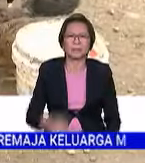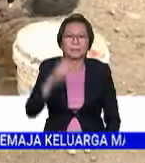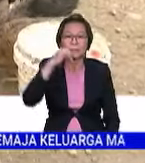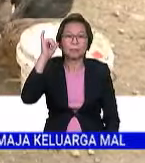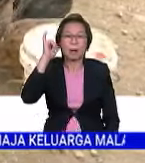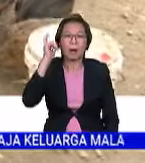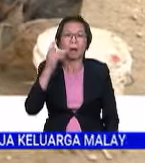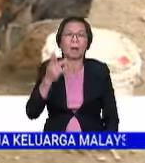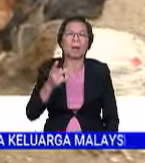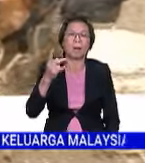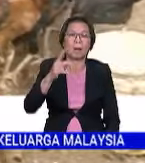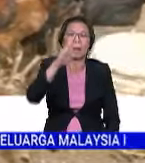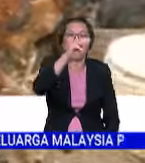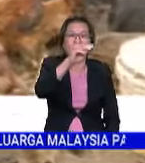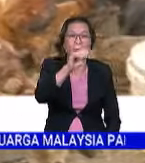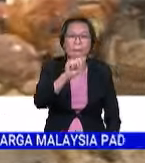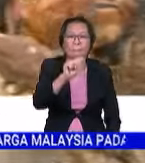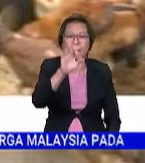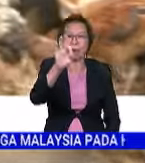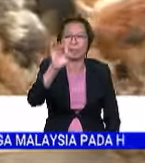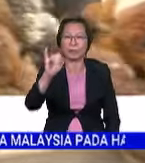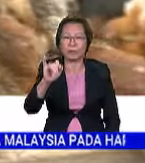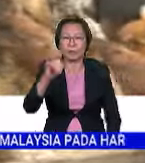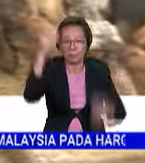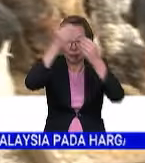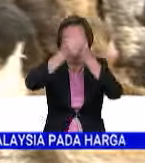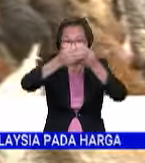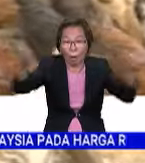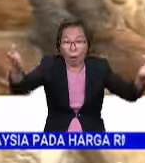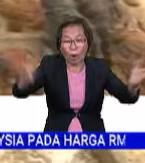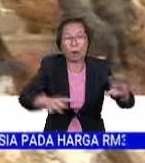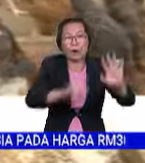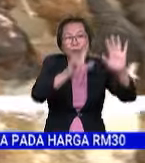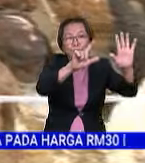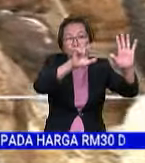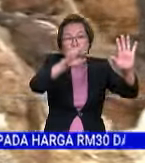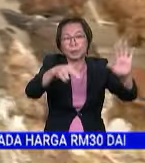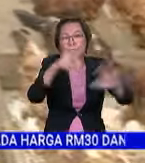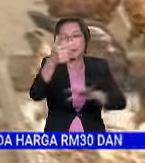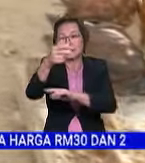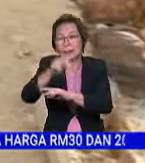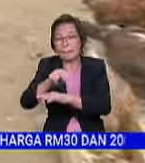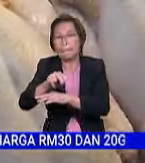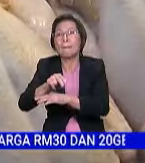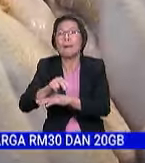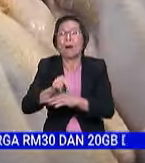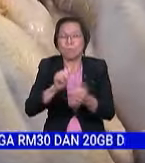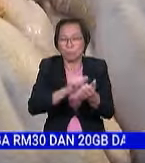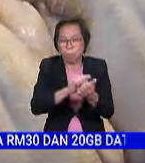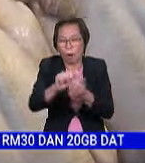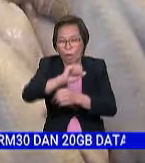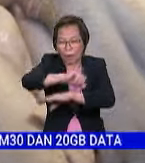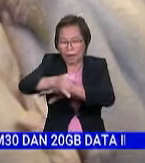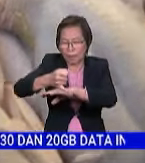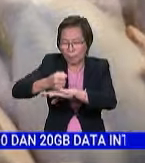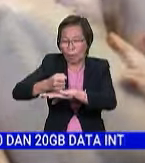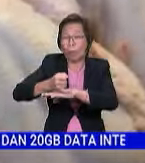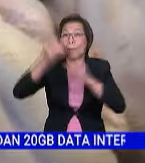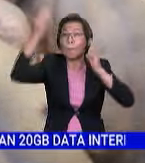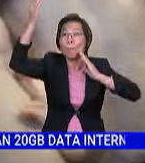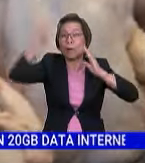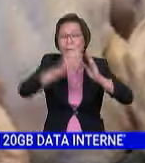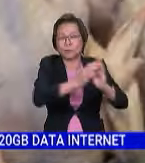Semalam, Kementerian Pertanian dan Industri Makanan memaklumkan 7,000 tan metrik ayam dilulus untuk diimport masuk ke negara